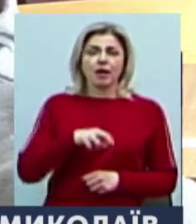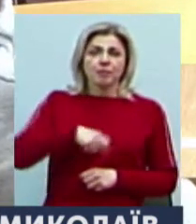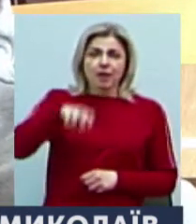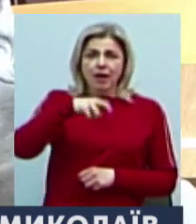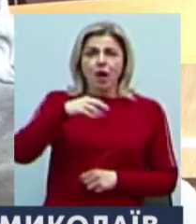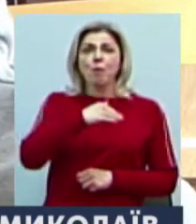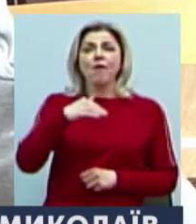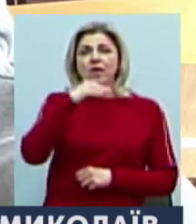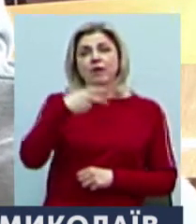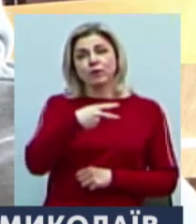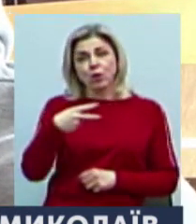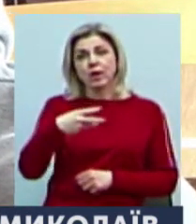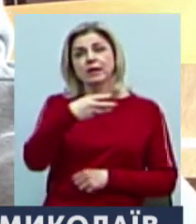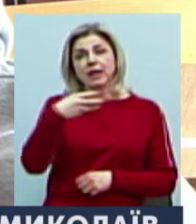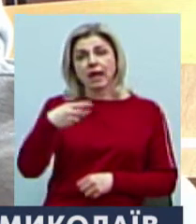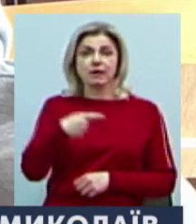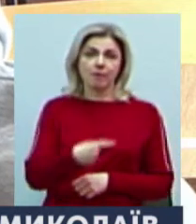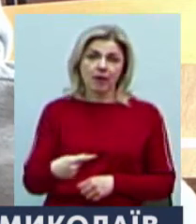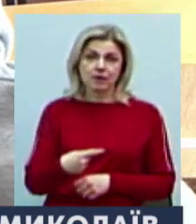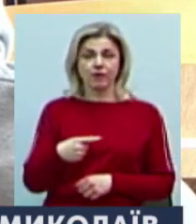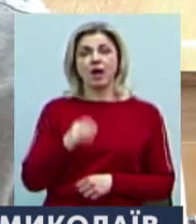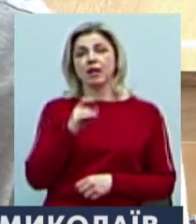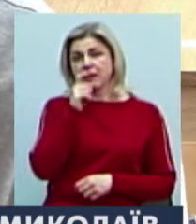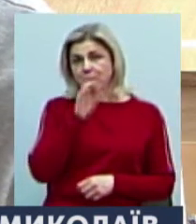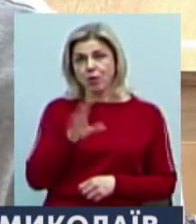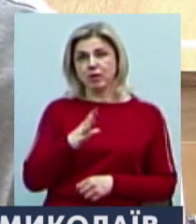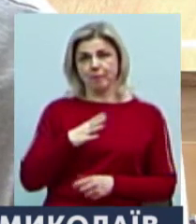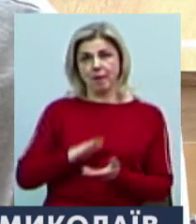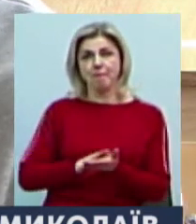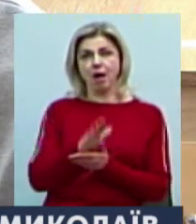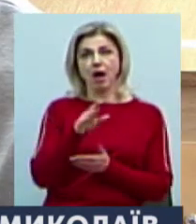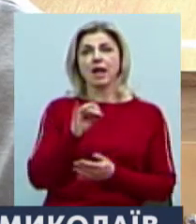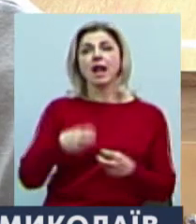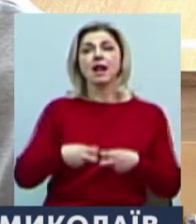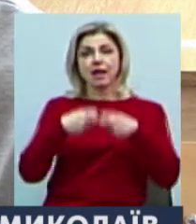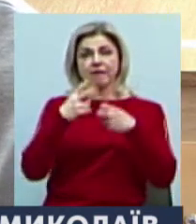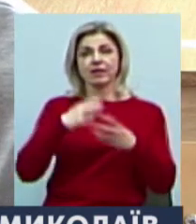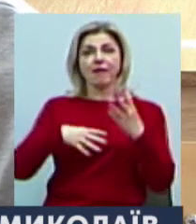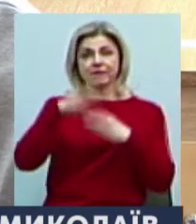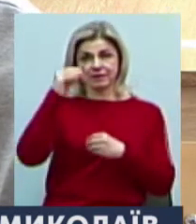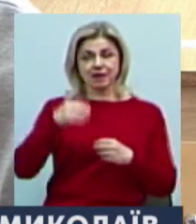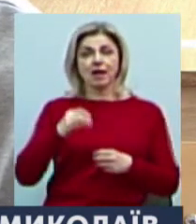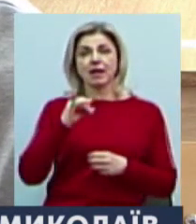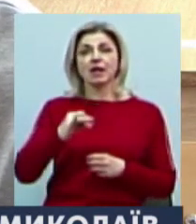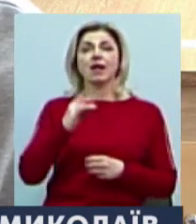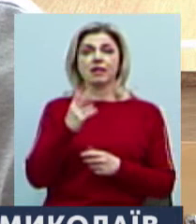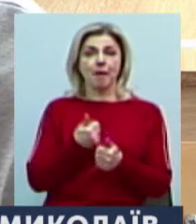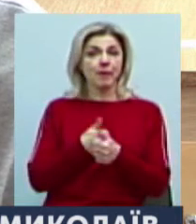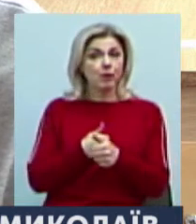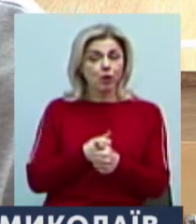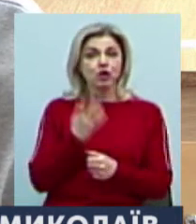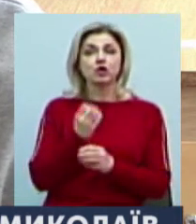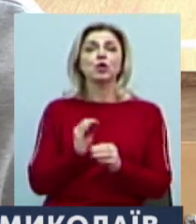То третій, то другий, то перший. Непогано було б пандуси, ліфт на всі поверхи, крім бібліотечного. Ще б